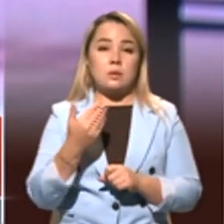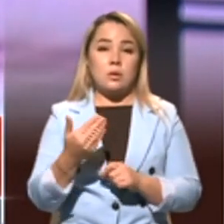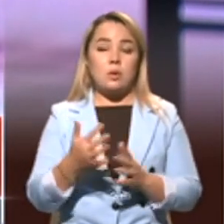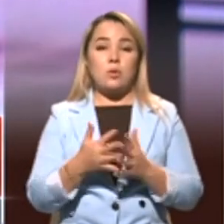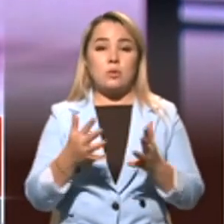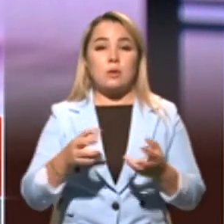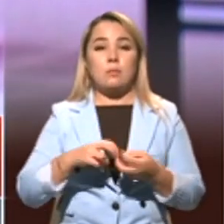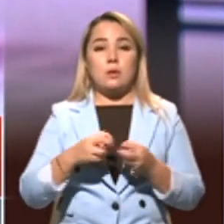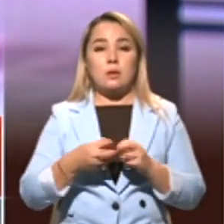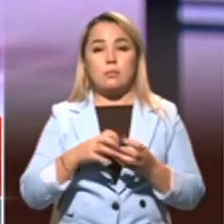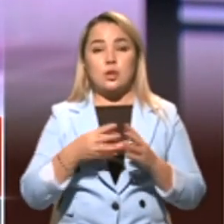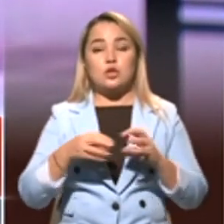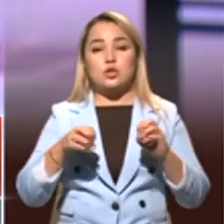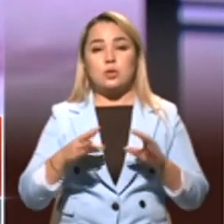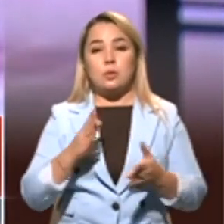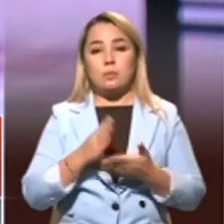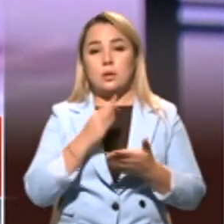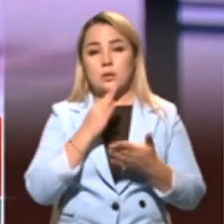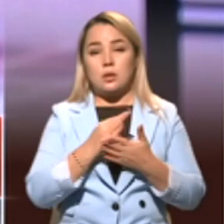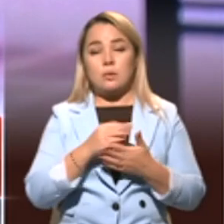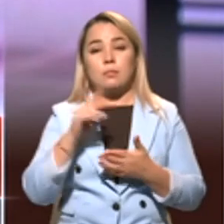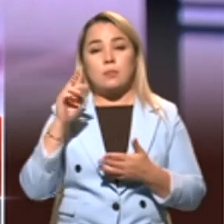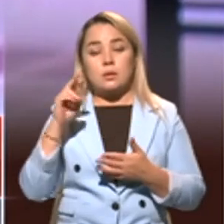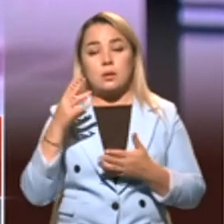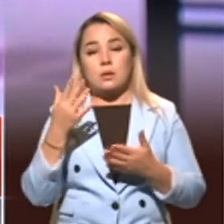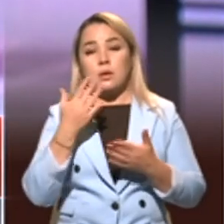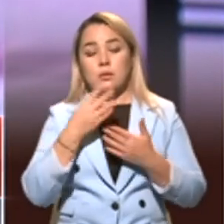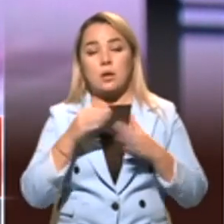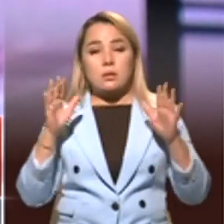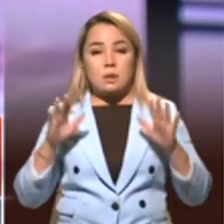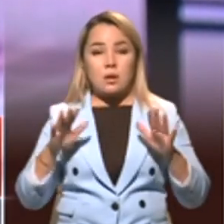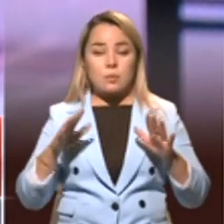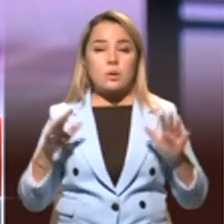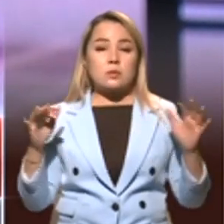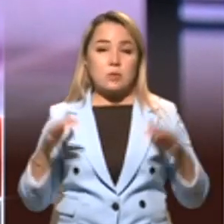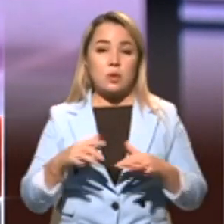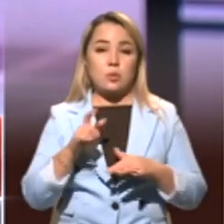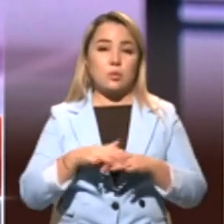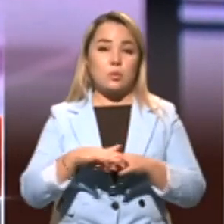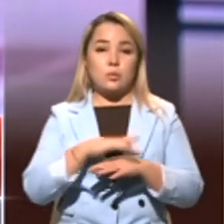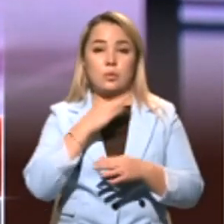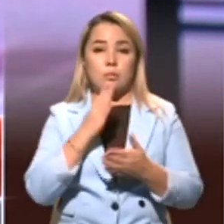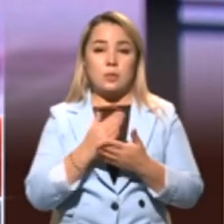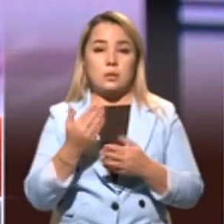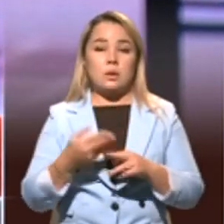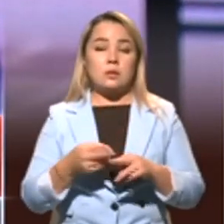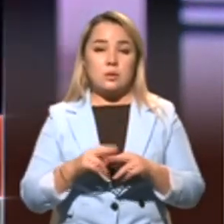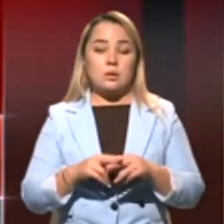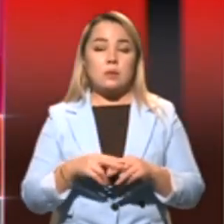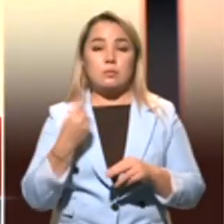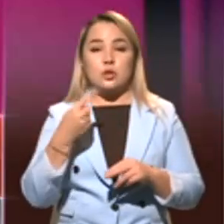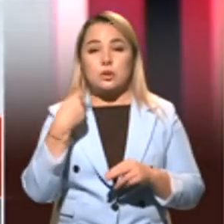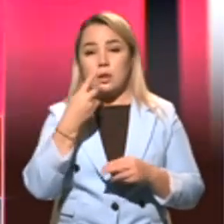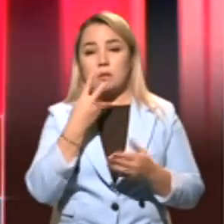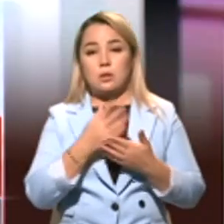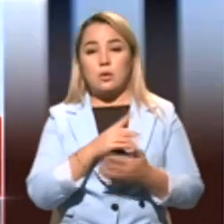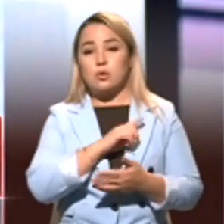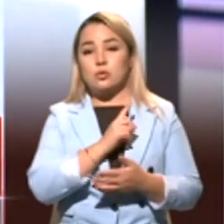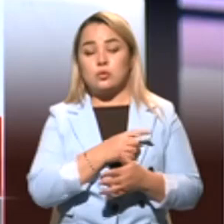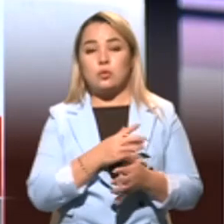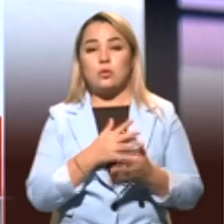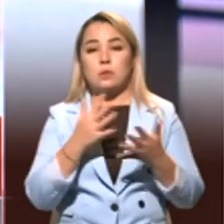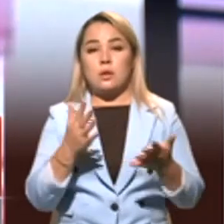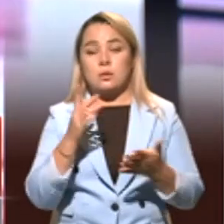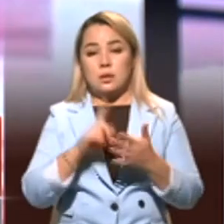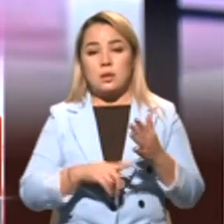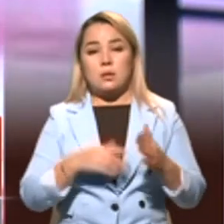үлкен проблемаларды шешуде де мысалы жұма намазына өте көп кісі жиналады. Ол дегеніңіз былай қарап тұрсаңыз, бір жағынан үлкен күш халық